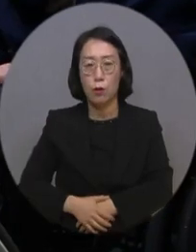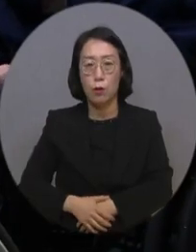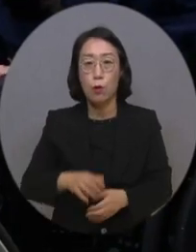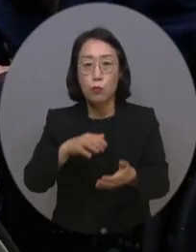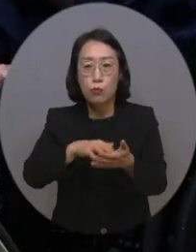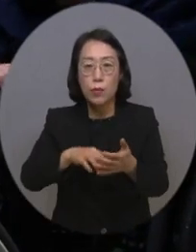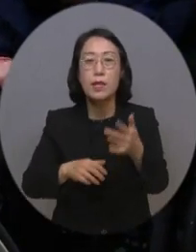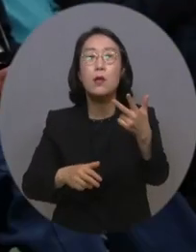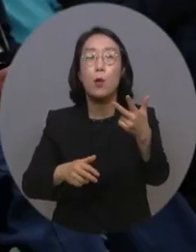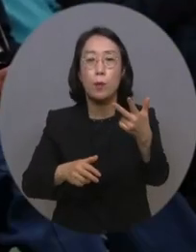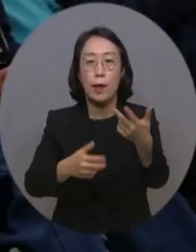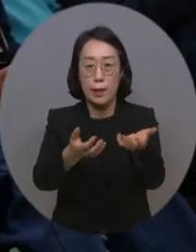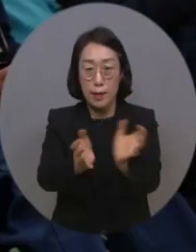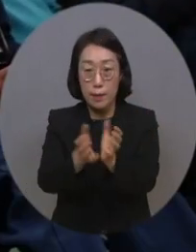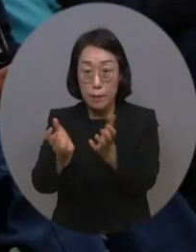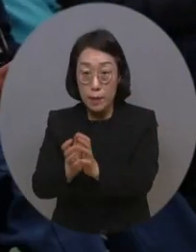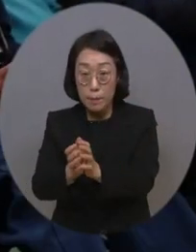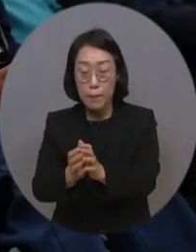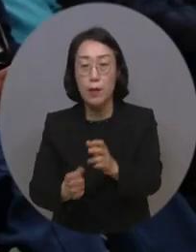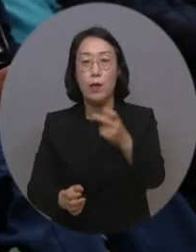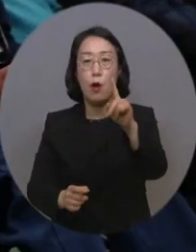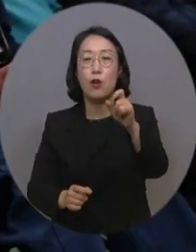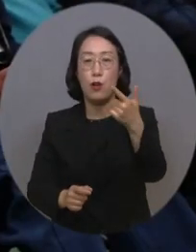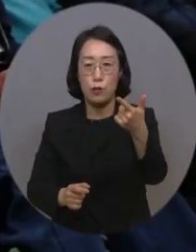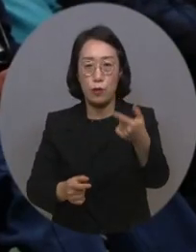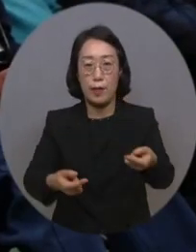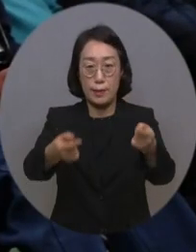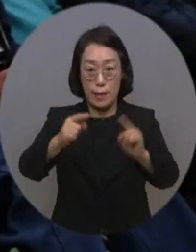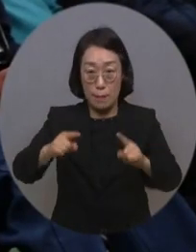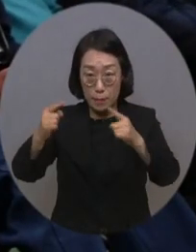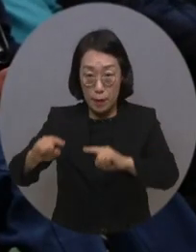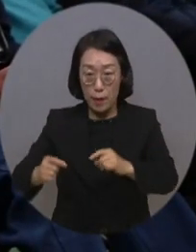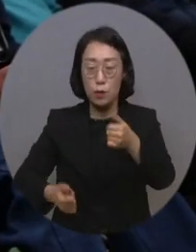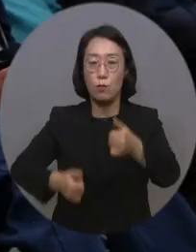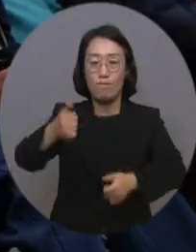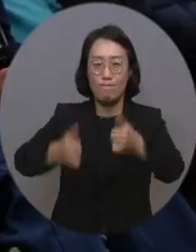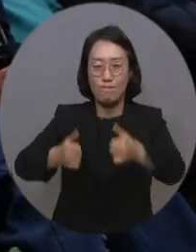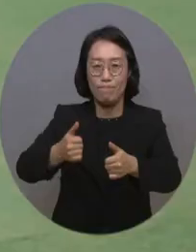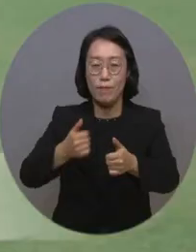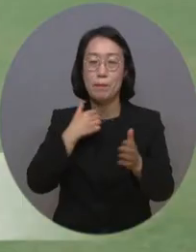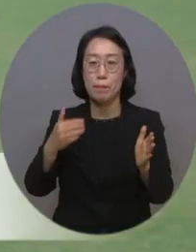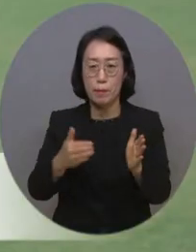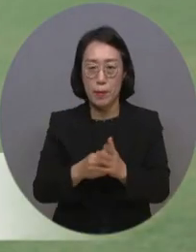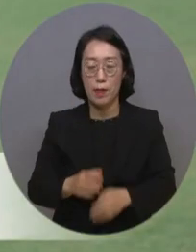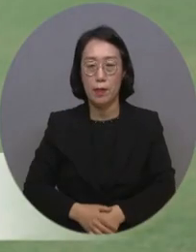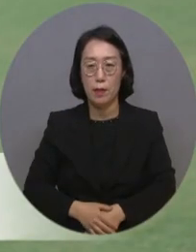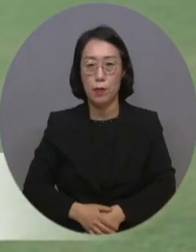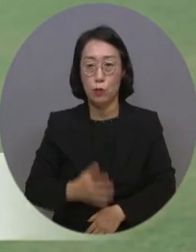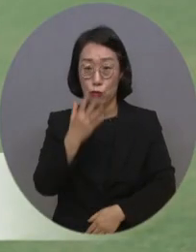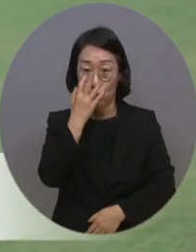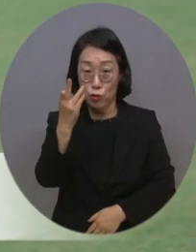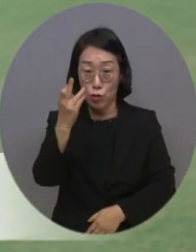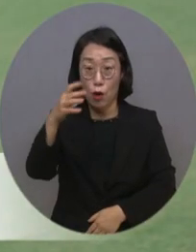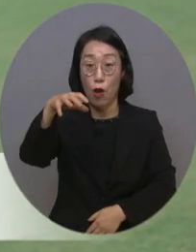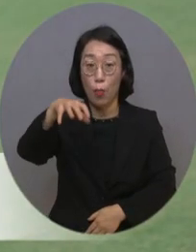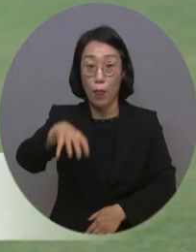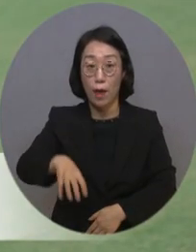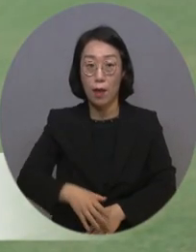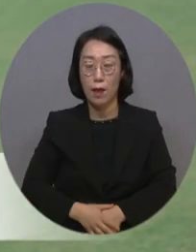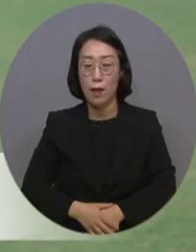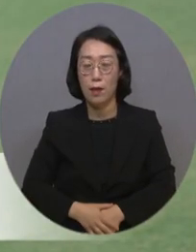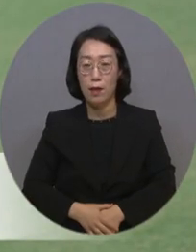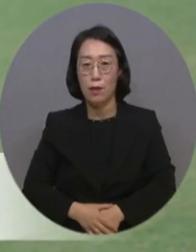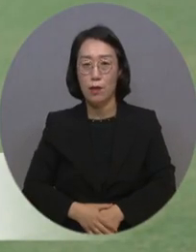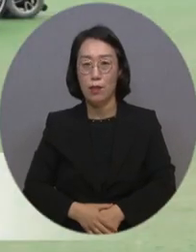전남 7개 시군에서 총 16팀이 참가해 열띤 경기를 펼쳤습니다. 순천의